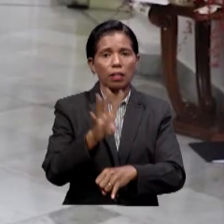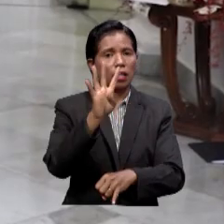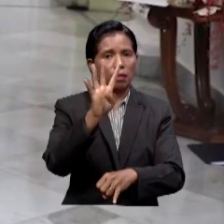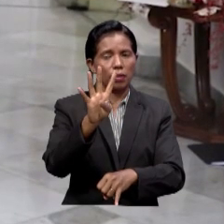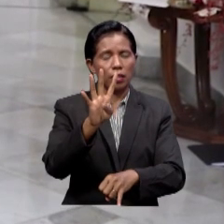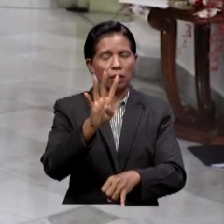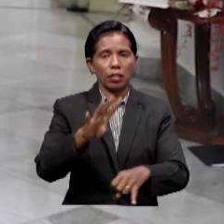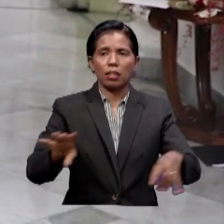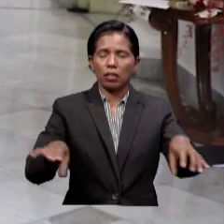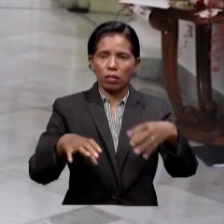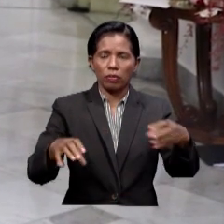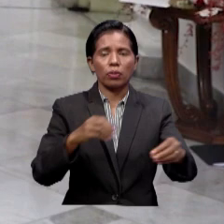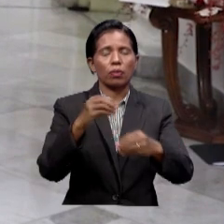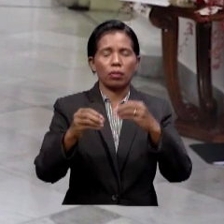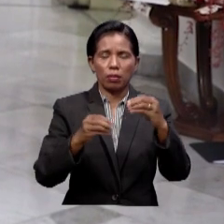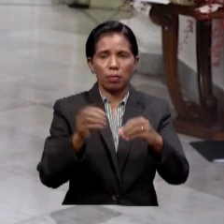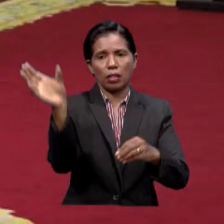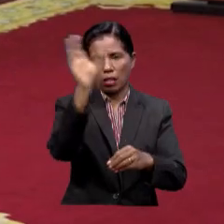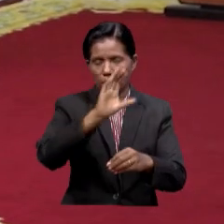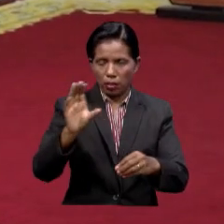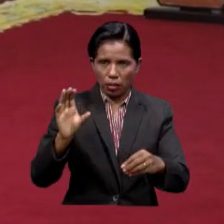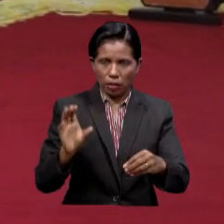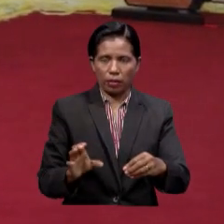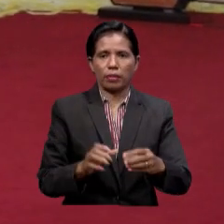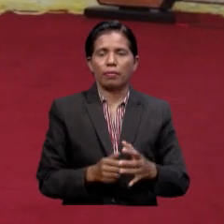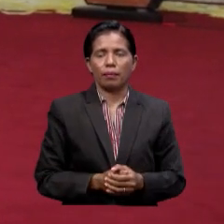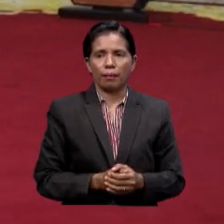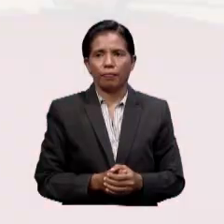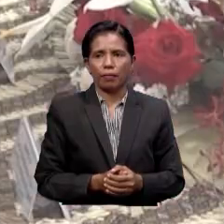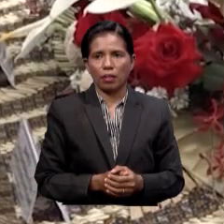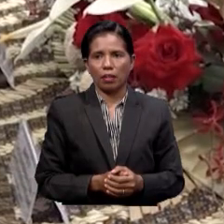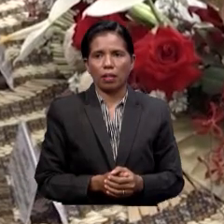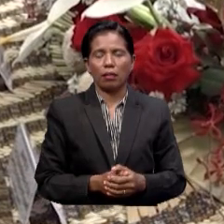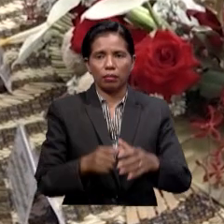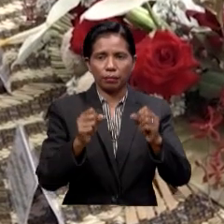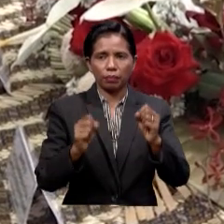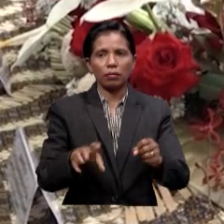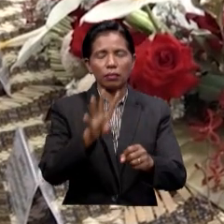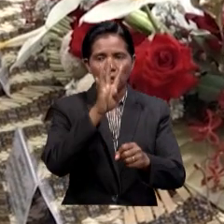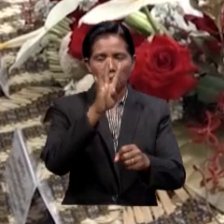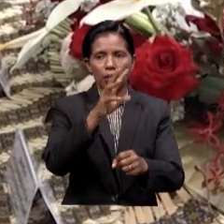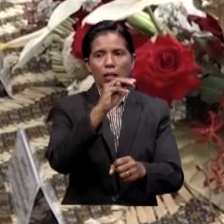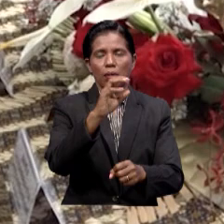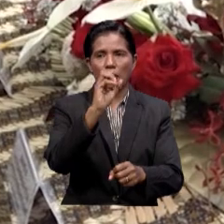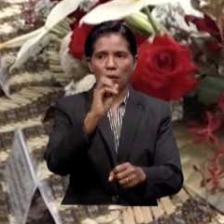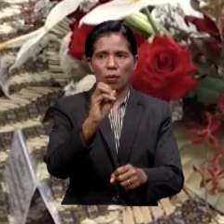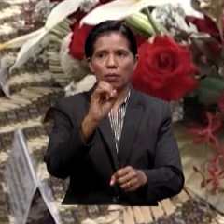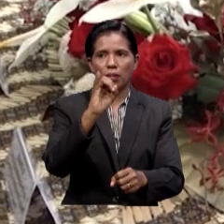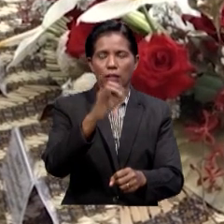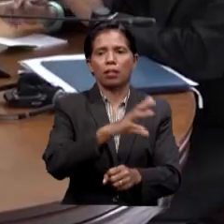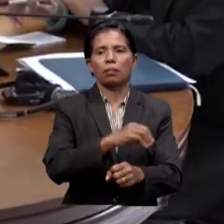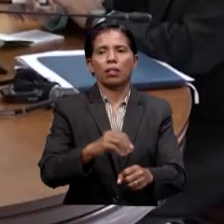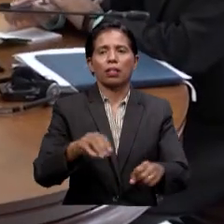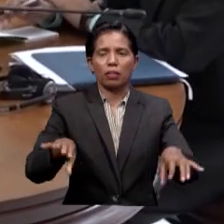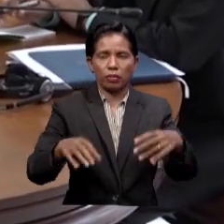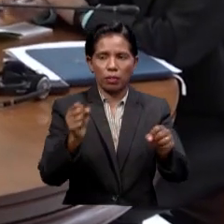kerjasama meteorologi, klimatologi, dan geofisika. Diharapkan keempat MOU ini dapat memperkuat